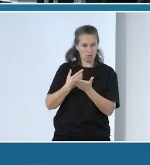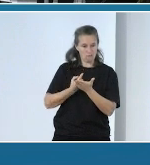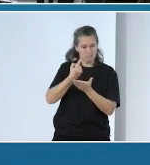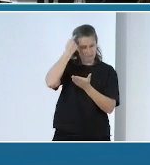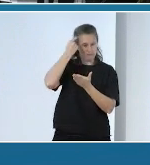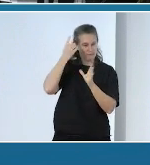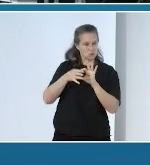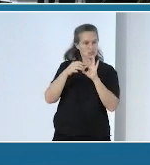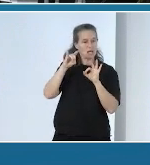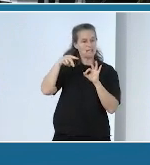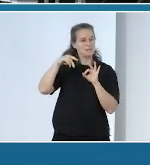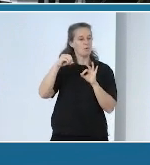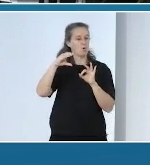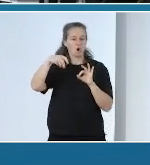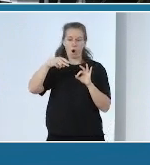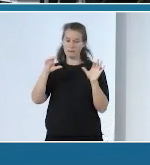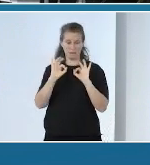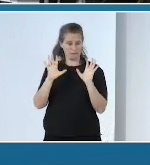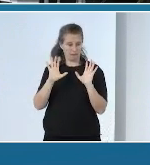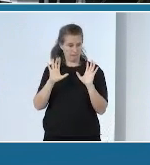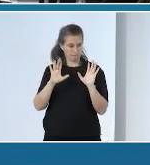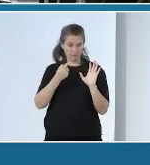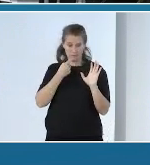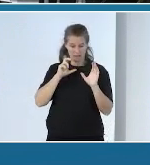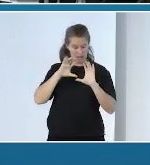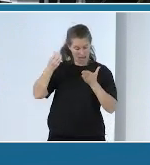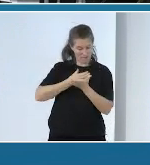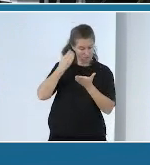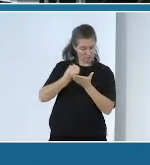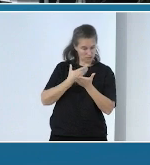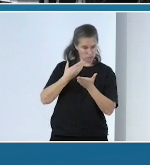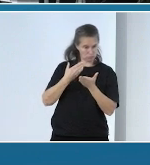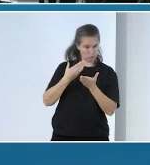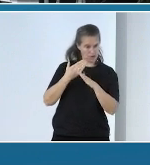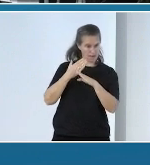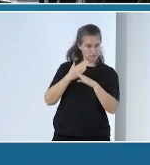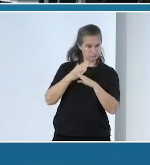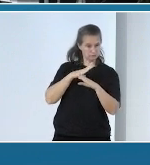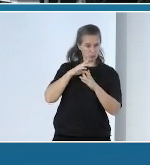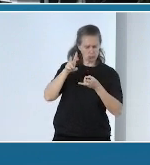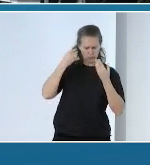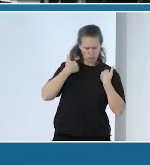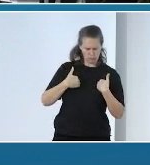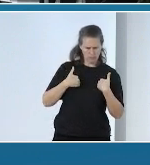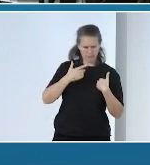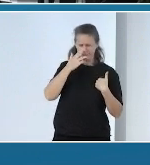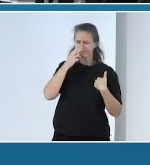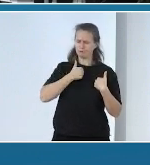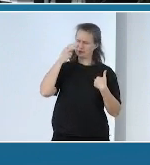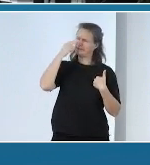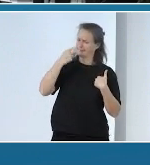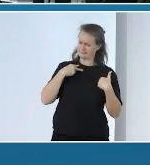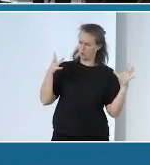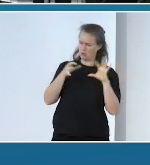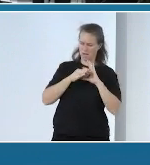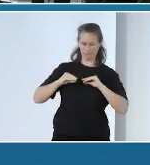l'hippocampe, eh ben, on a toutes ces informations, la perception de nous-mêmes agissant dans